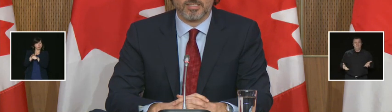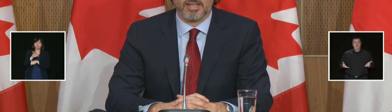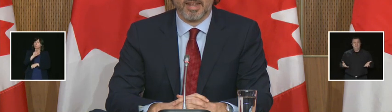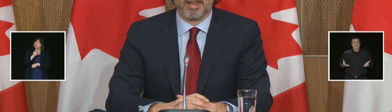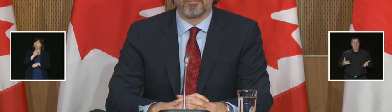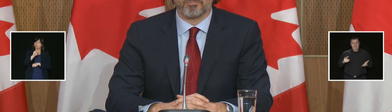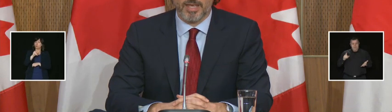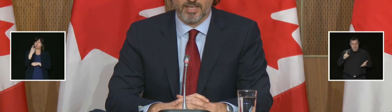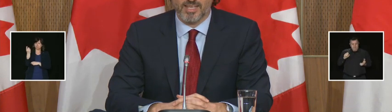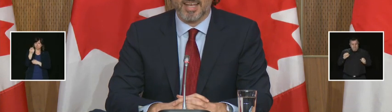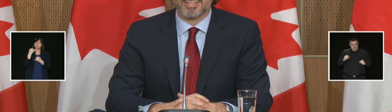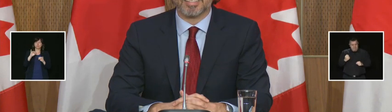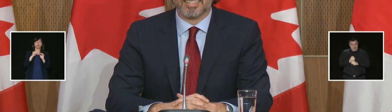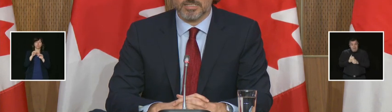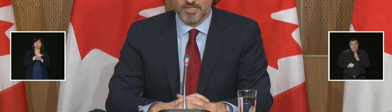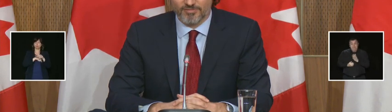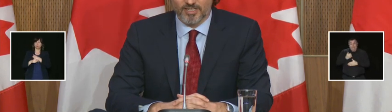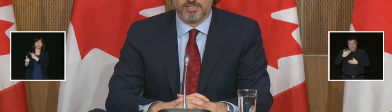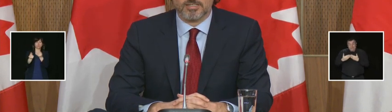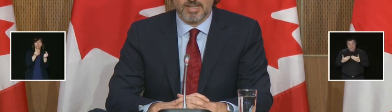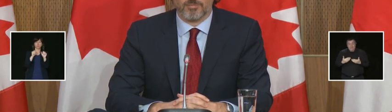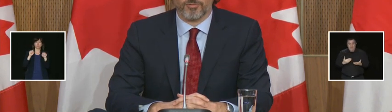et big